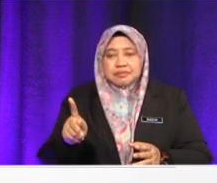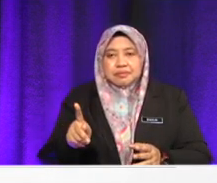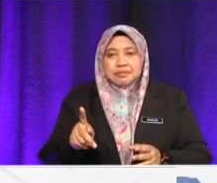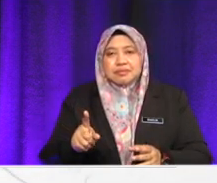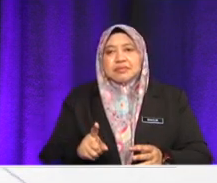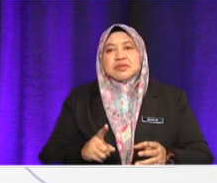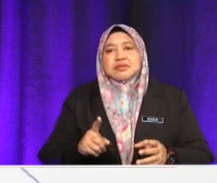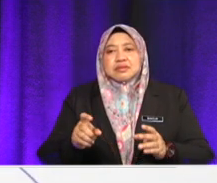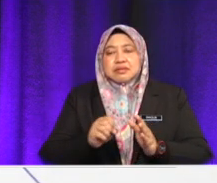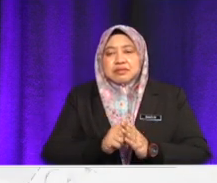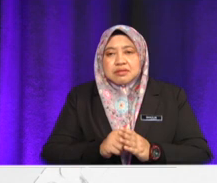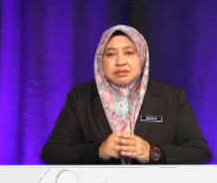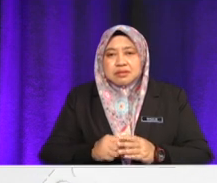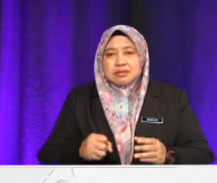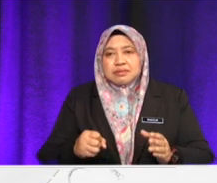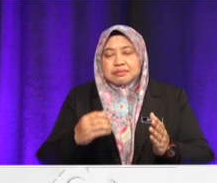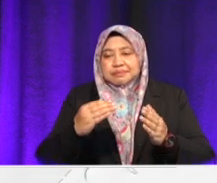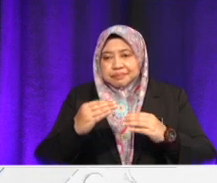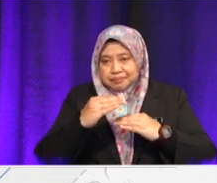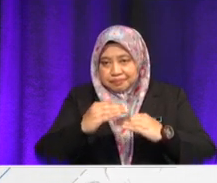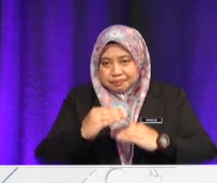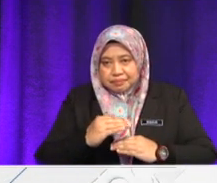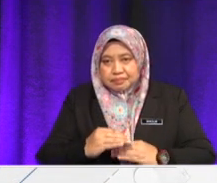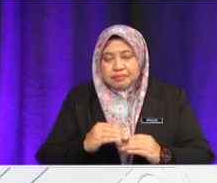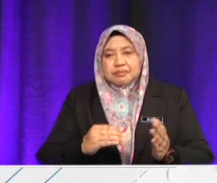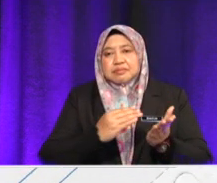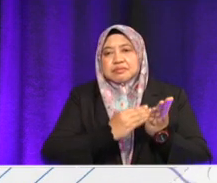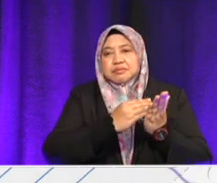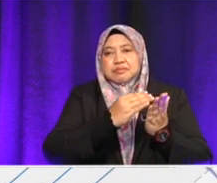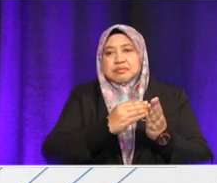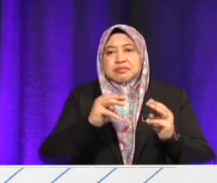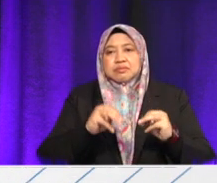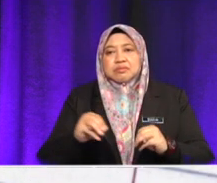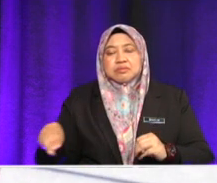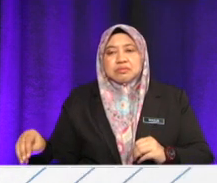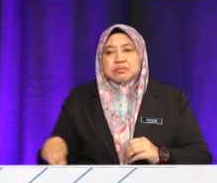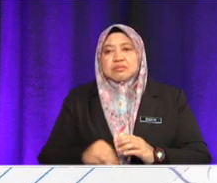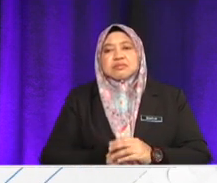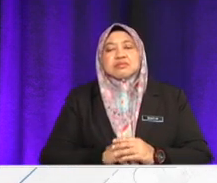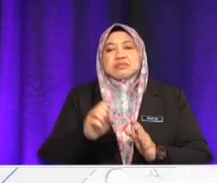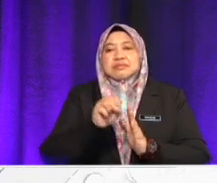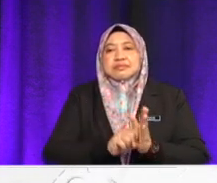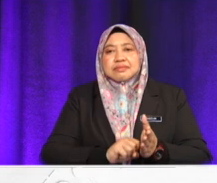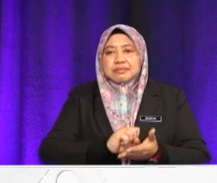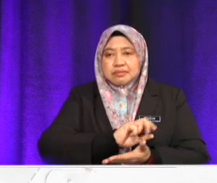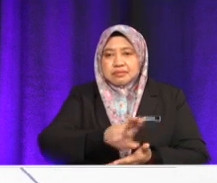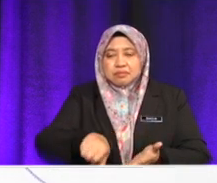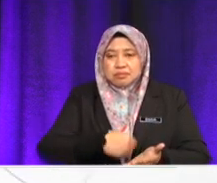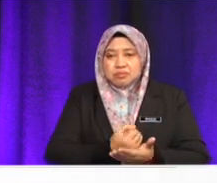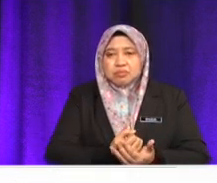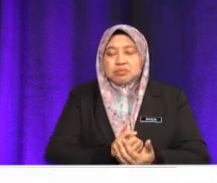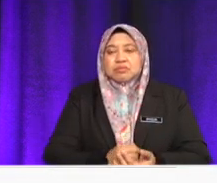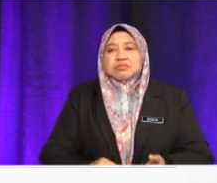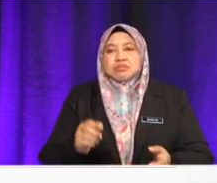umum yang menunjukkan tahap-tahap penguasaan Jadi sebenarnya secara umumnya guru-guru